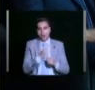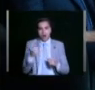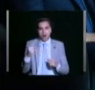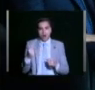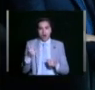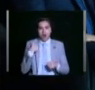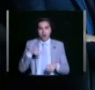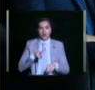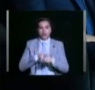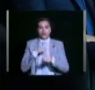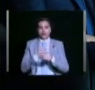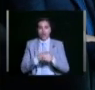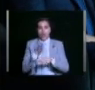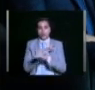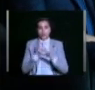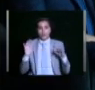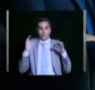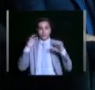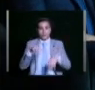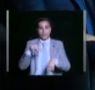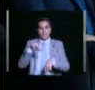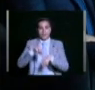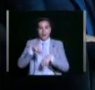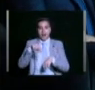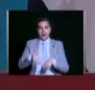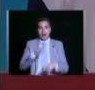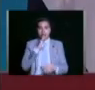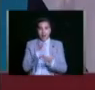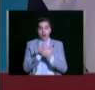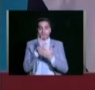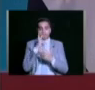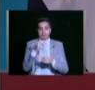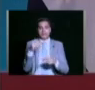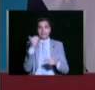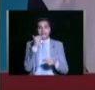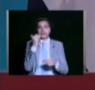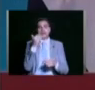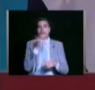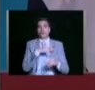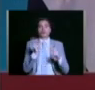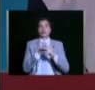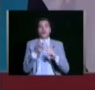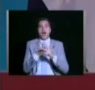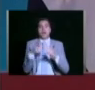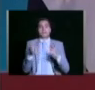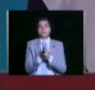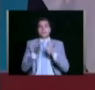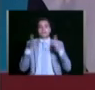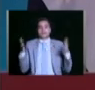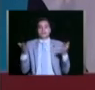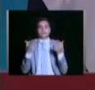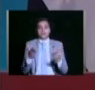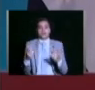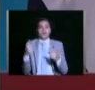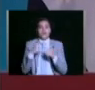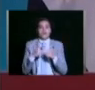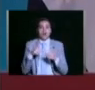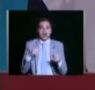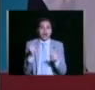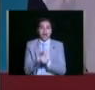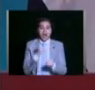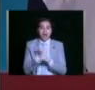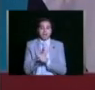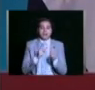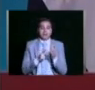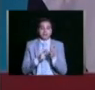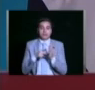اشاره المنصه دي طبعا كان في زمن لفخامه الرئيس لتعليماته بضروره ان احنا يبقى متواجد معانا دائما لغه الاشاره